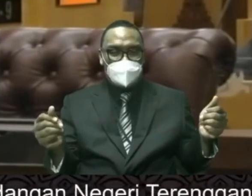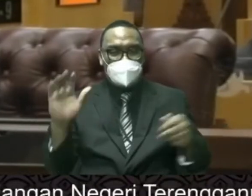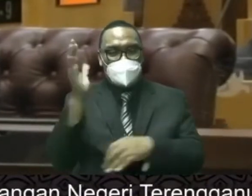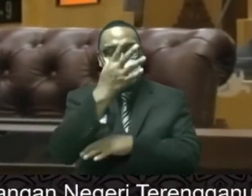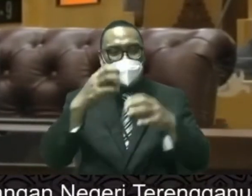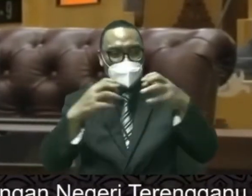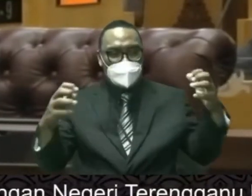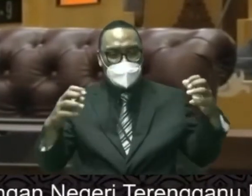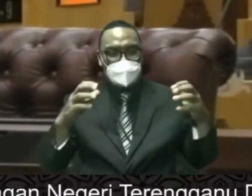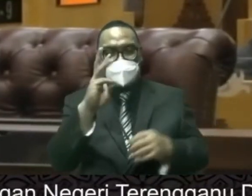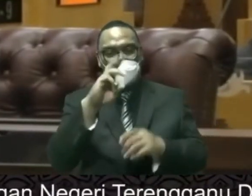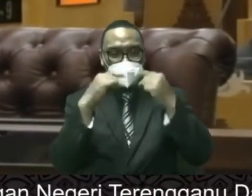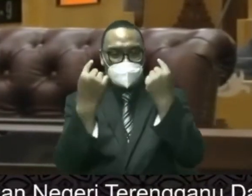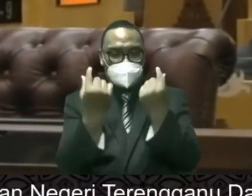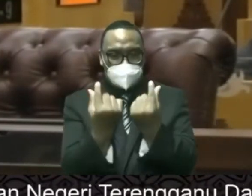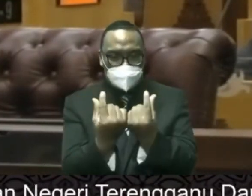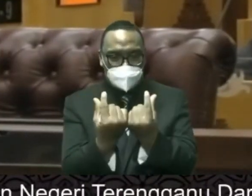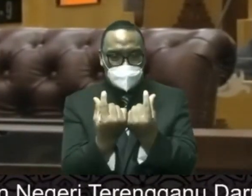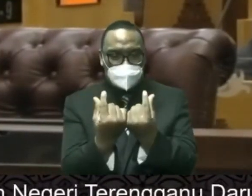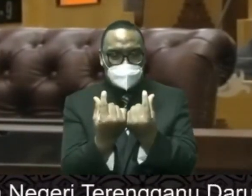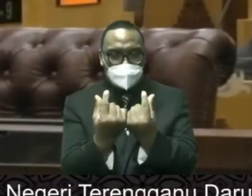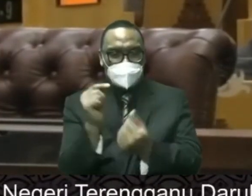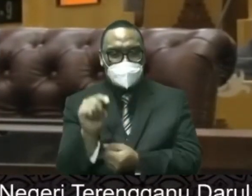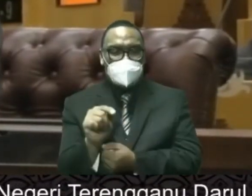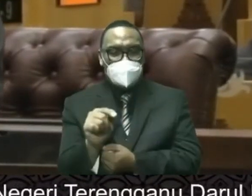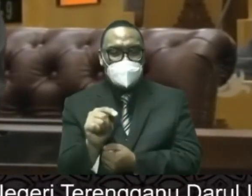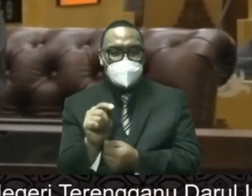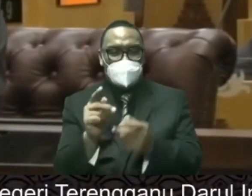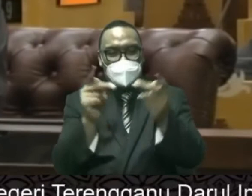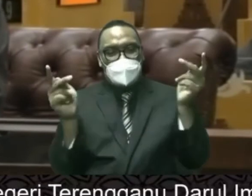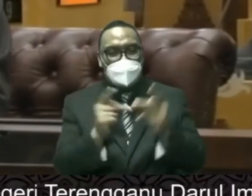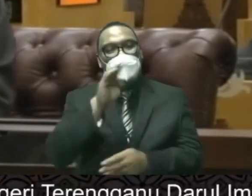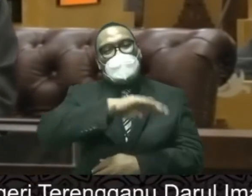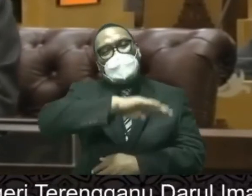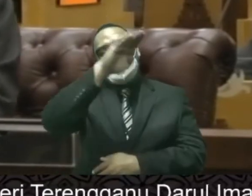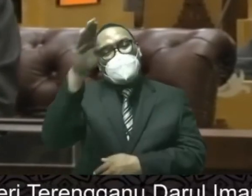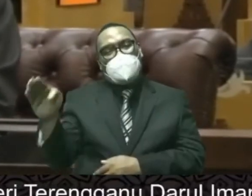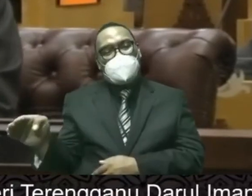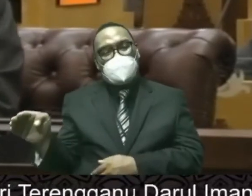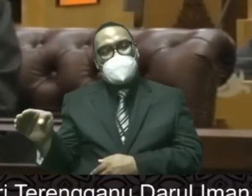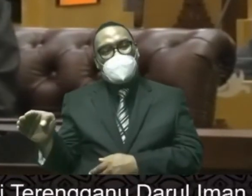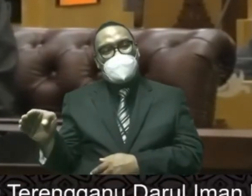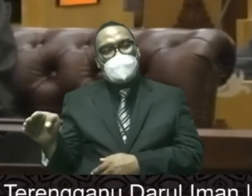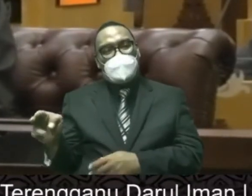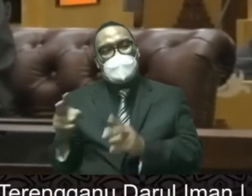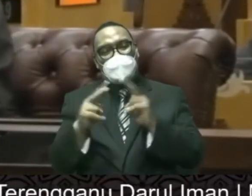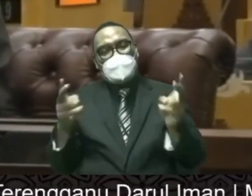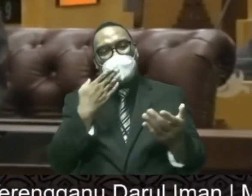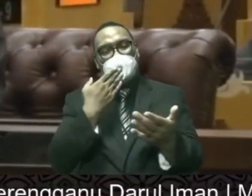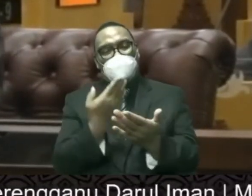di enam kelompok dalam Dusun nokia's makanya berani elah kawasan berbukit ya sangat berpotensi untuk dimajukan